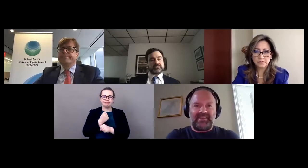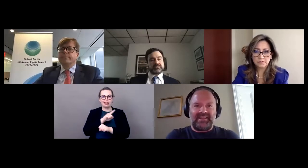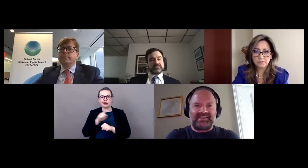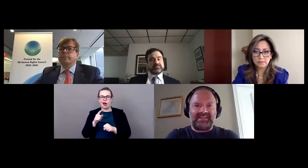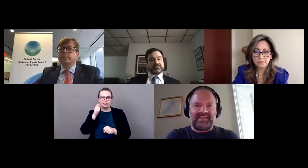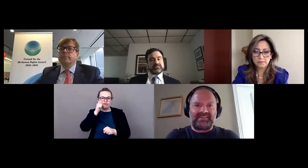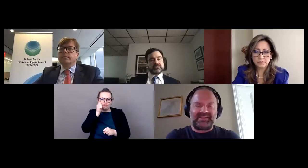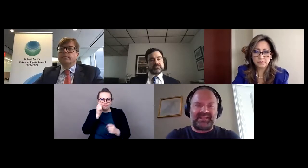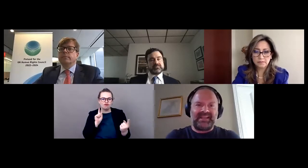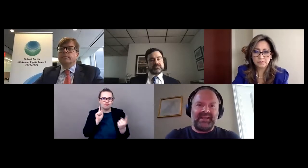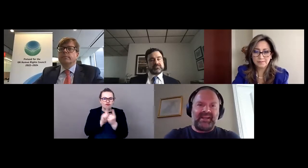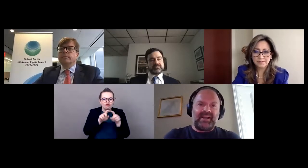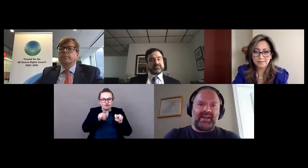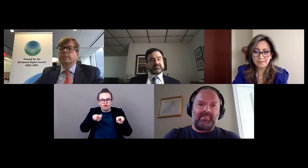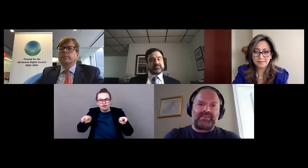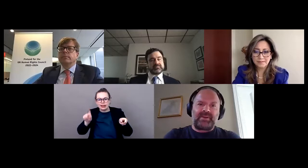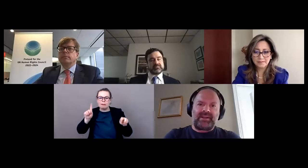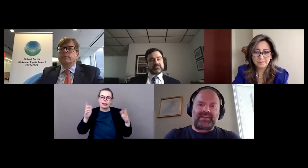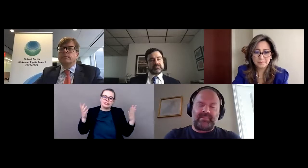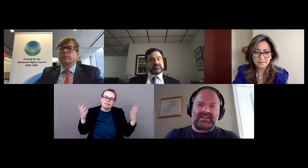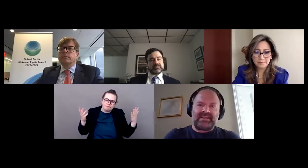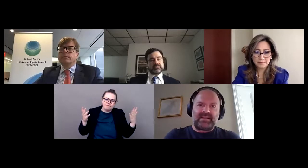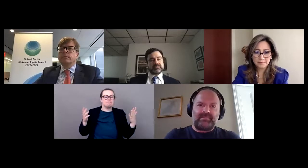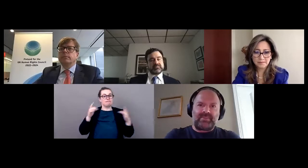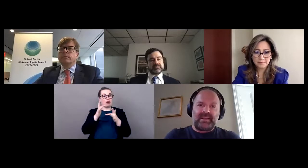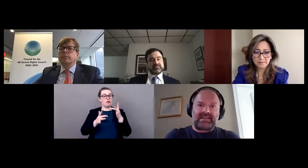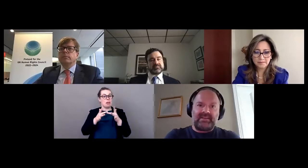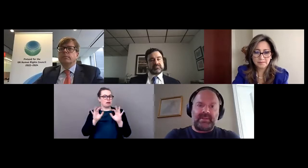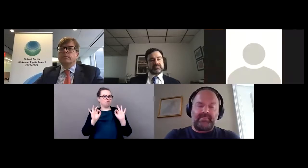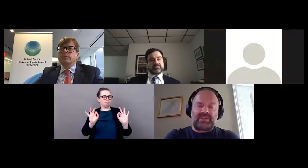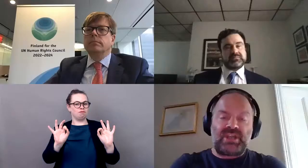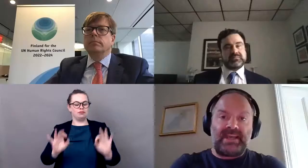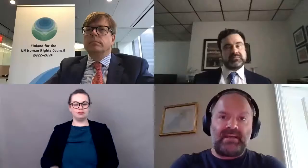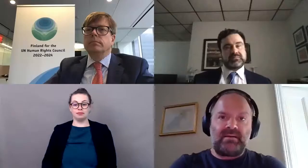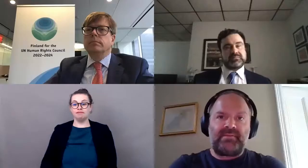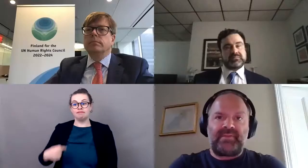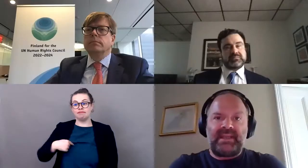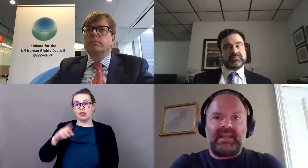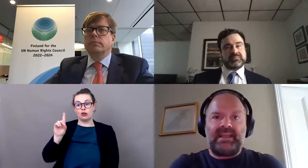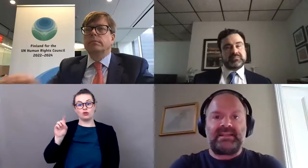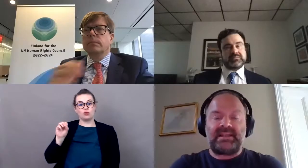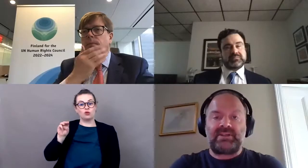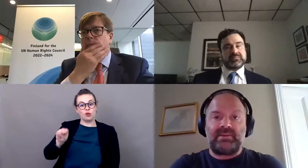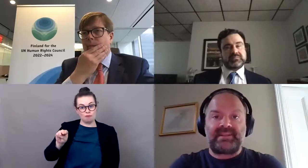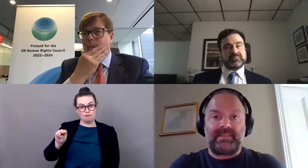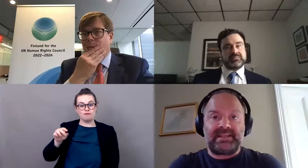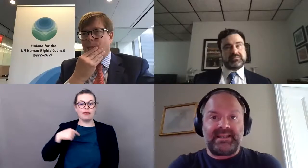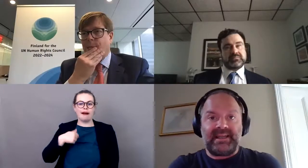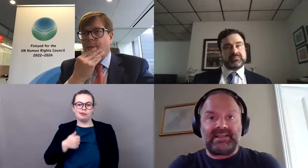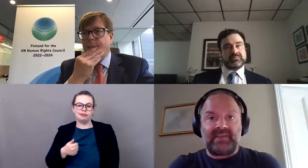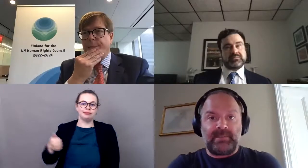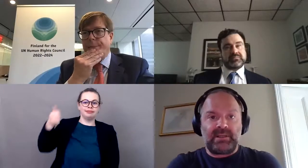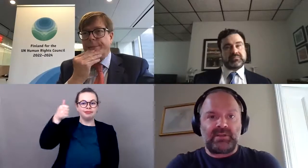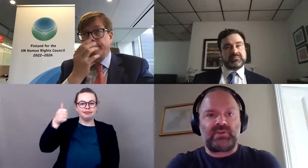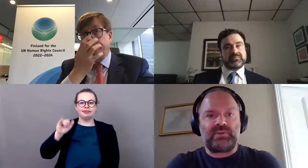en effet que nous puissions nous réunir en personne, mais bon, au moins nous pouvons nous voir virtuellement. Alors,